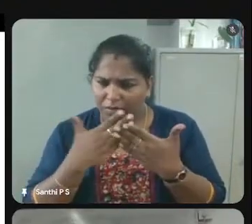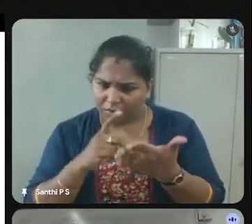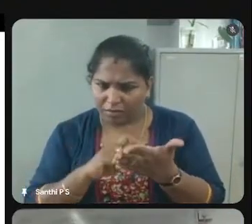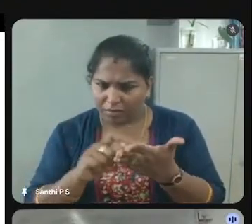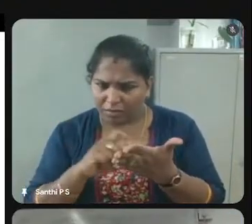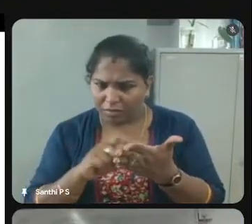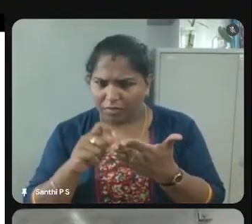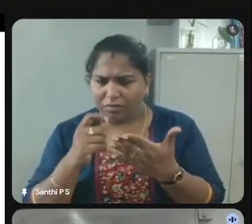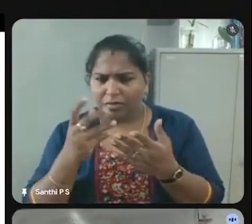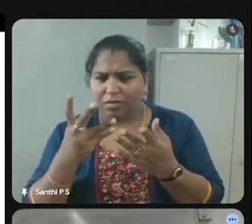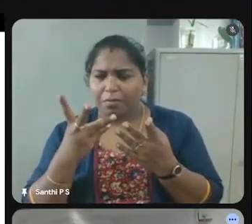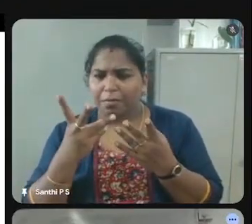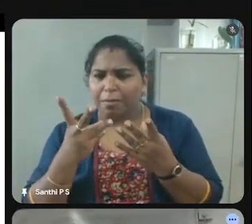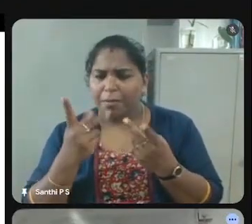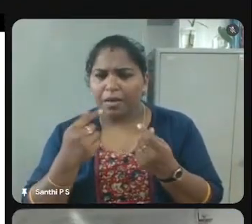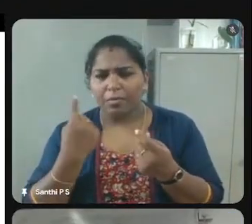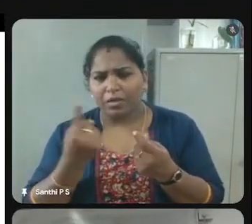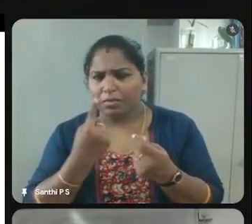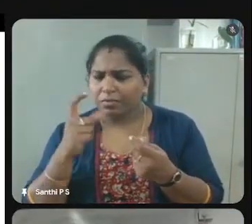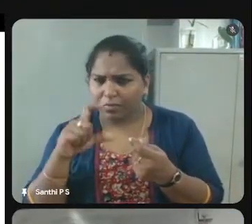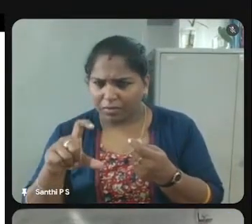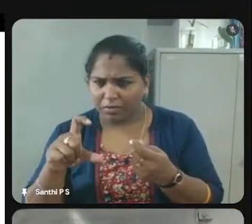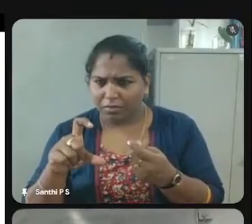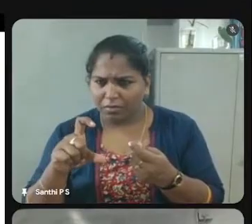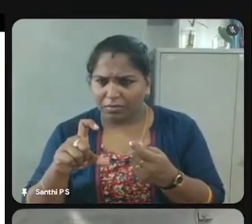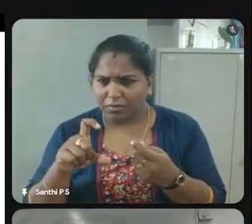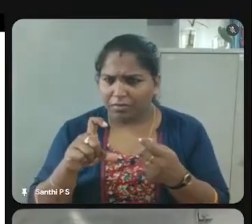മാത്സിന് മാത്രം C ഉണ്ടായിരുന്നുള്ളൂ. ബാക്കി എല്ലാത്തിനും